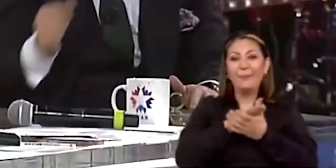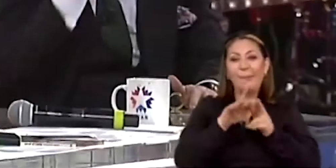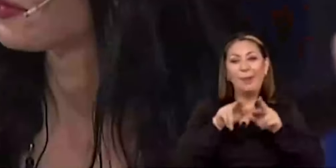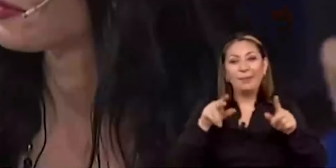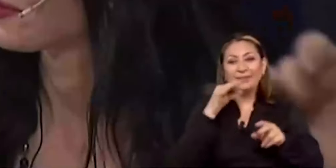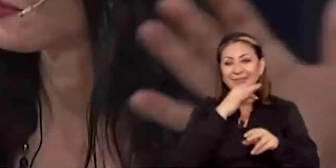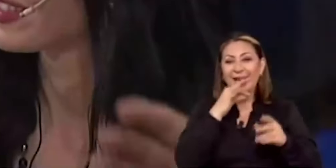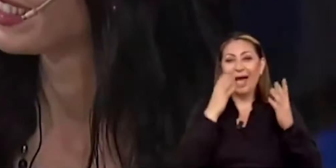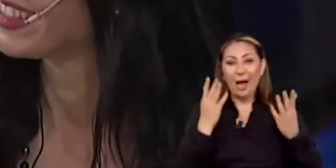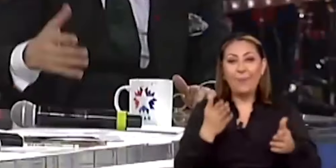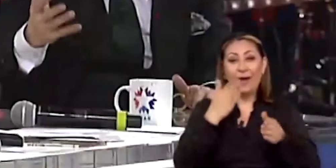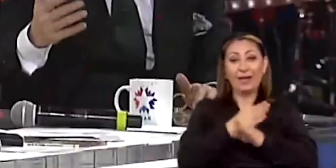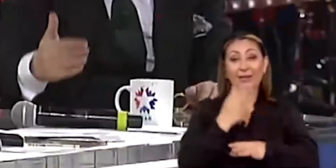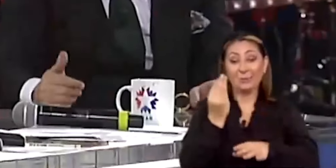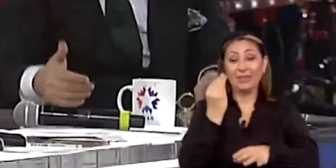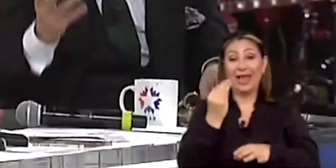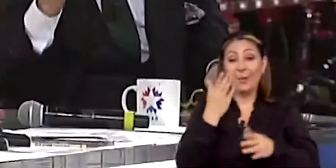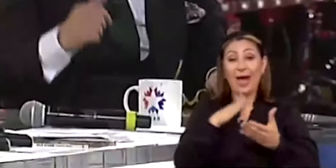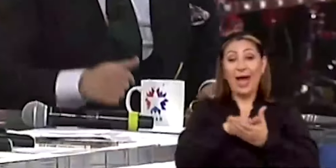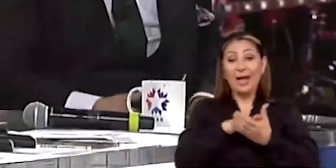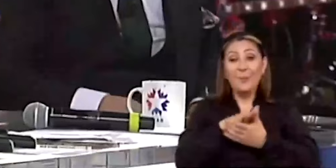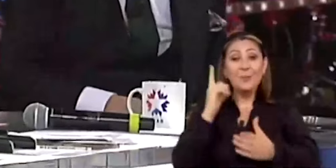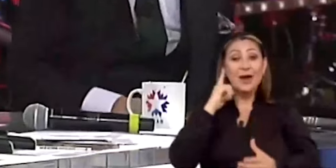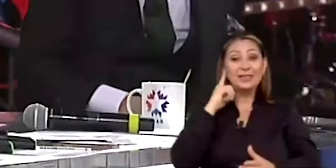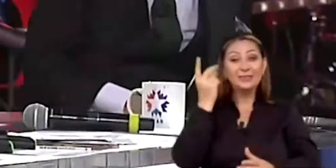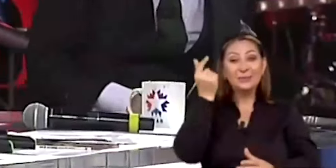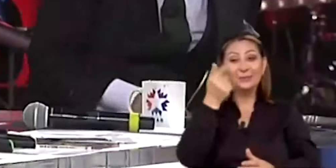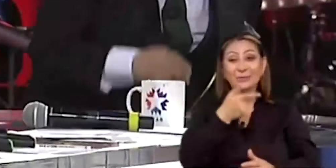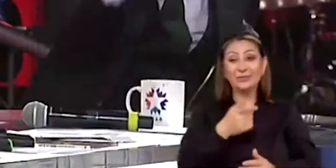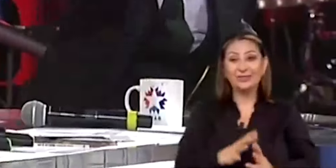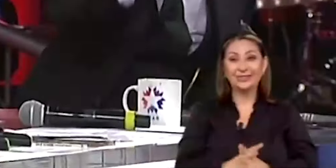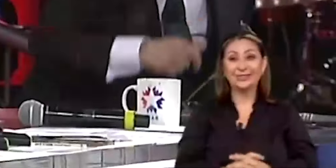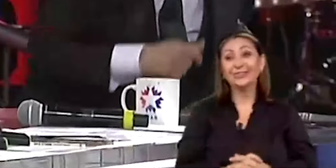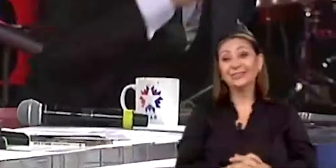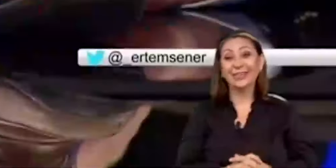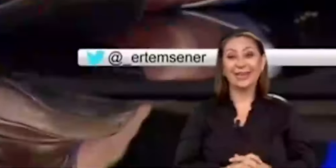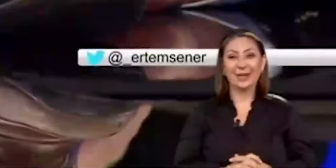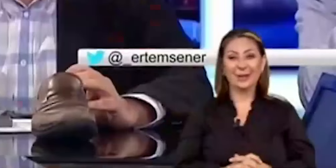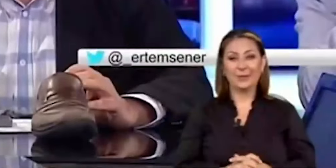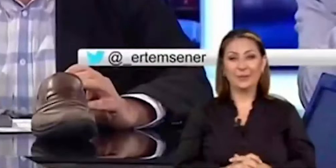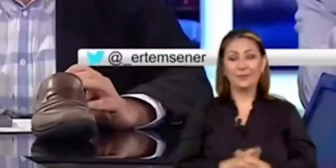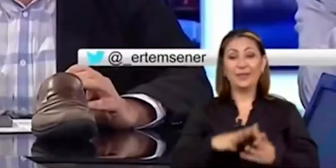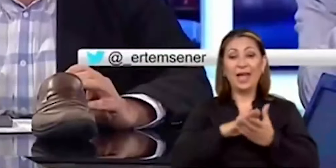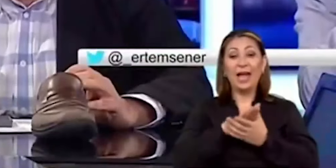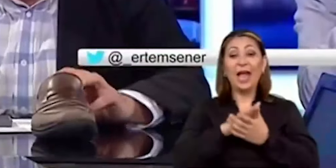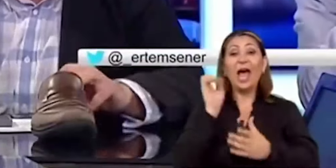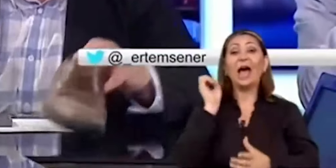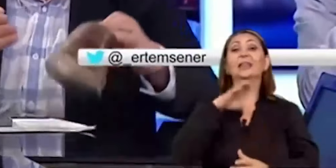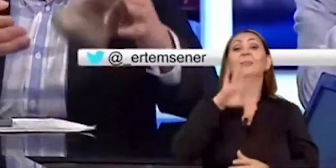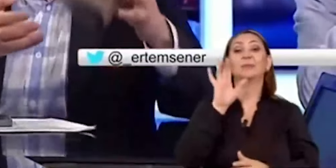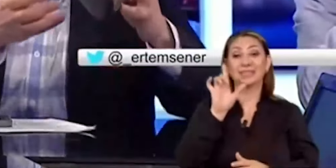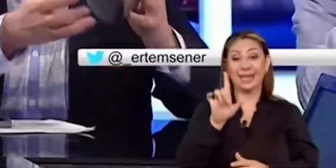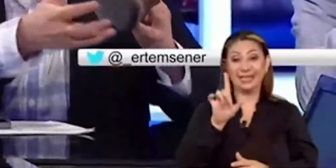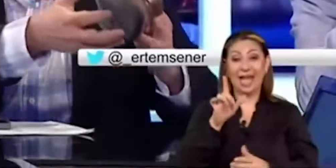vaha kalmış ama. Hakikaten güzel, fakat ayakkabının markasını unutmuş. Görelim. Ayakkabının atılmaması